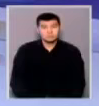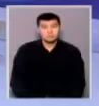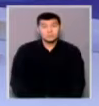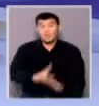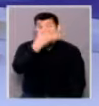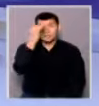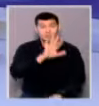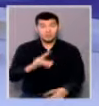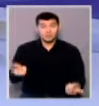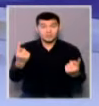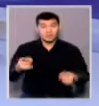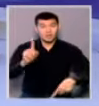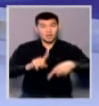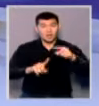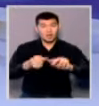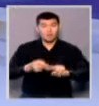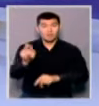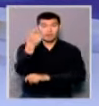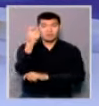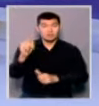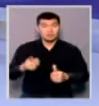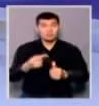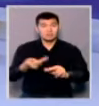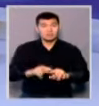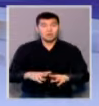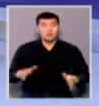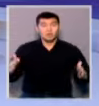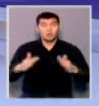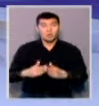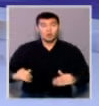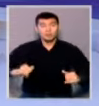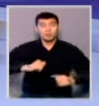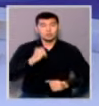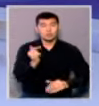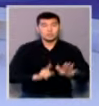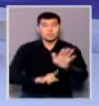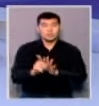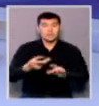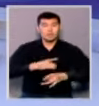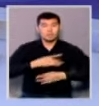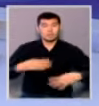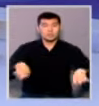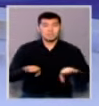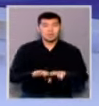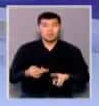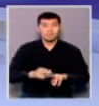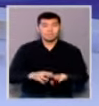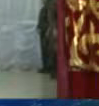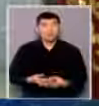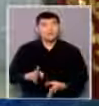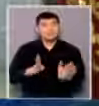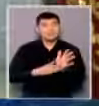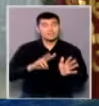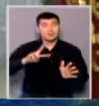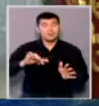Мы не забыли Великую Отечественную войну. Под таким названием в Доме дружбы состоялось праздничное мероприятие, посвященное 9